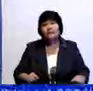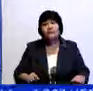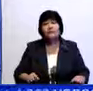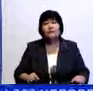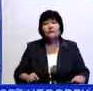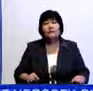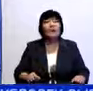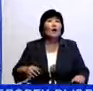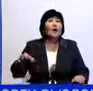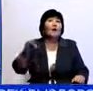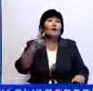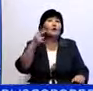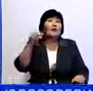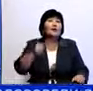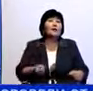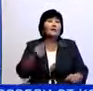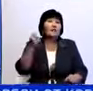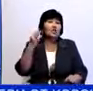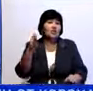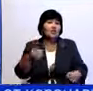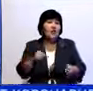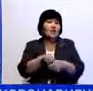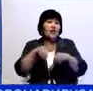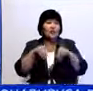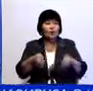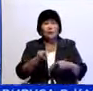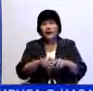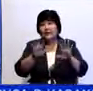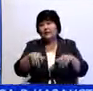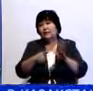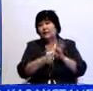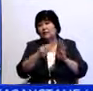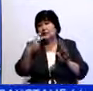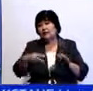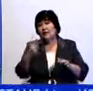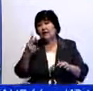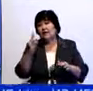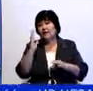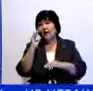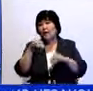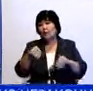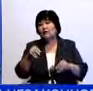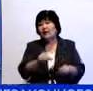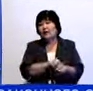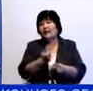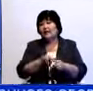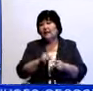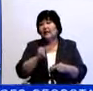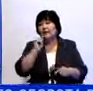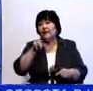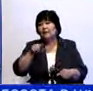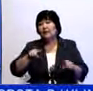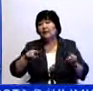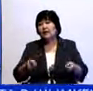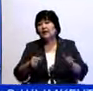в области за две недели выявлено 14 нарко посевов изъято 722 куста коноплей в качестве подозреваемых